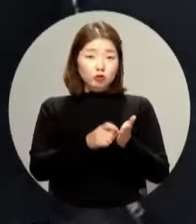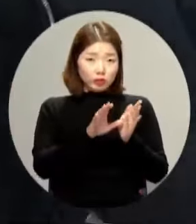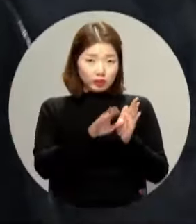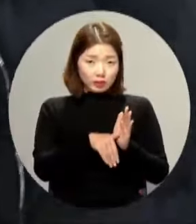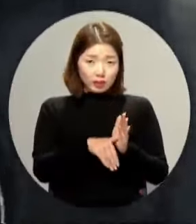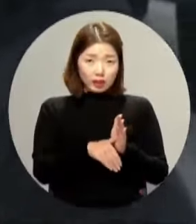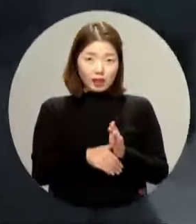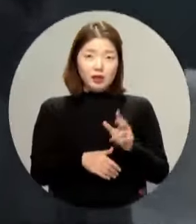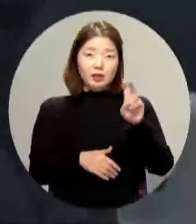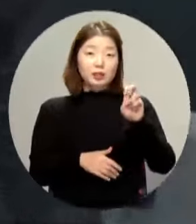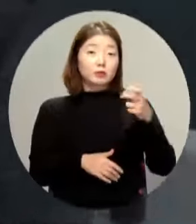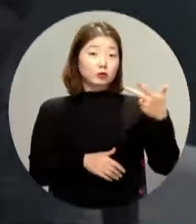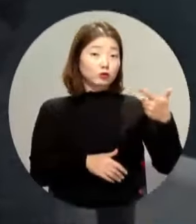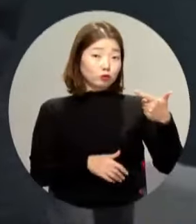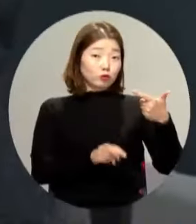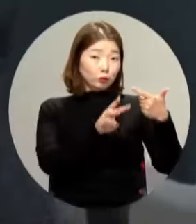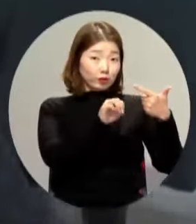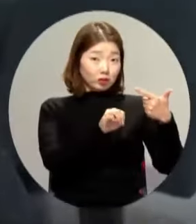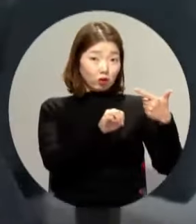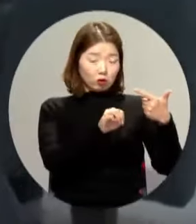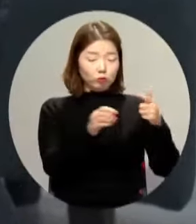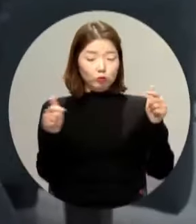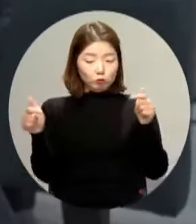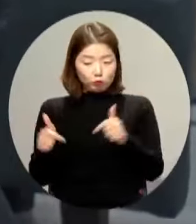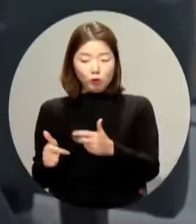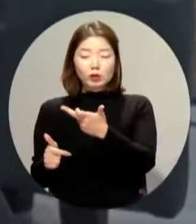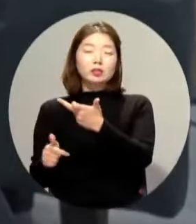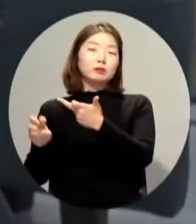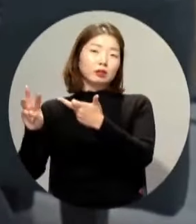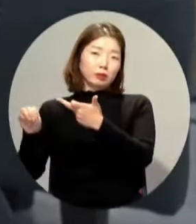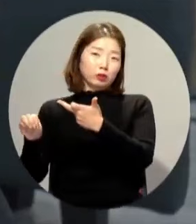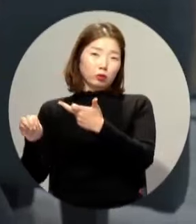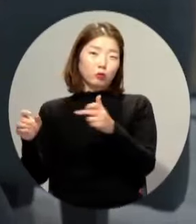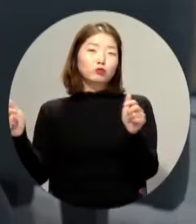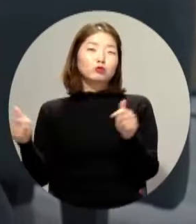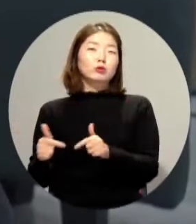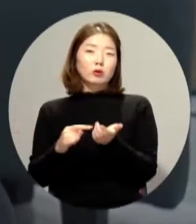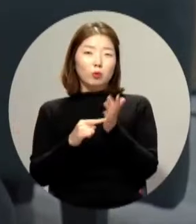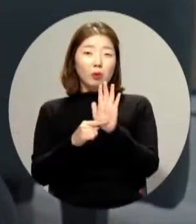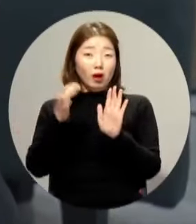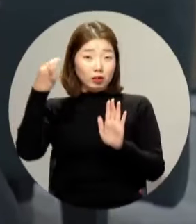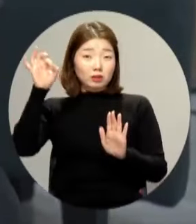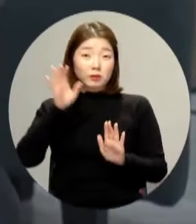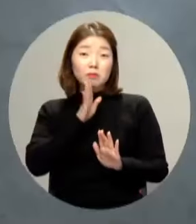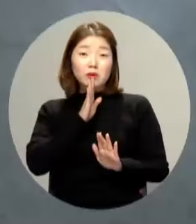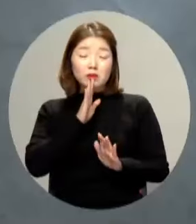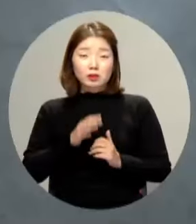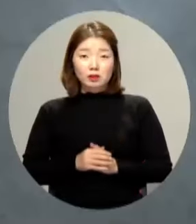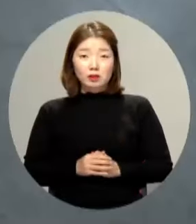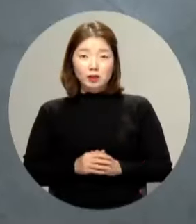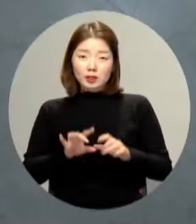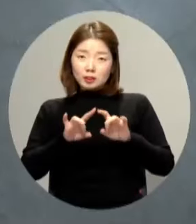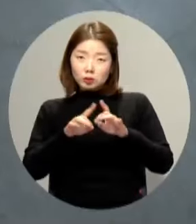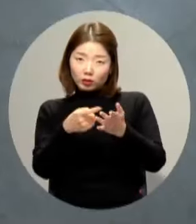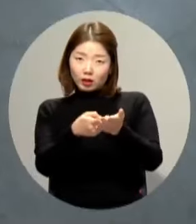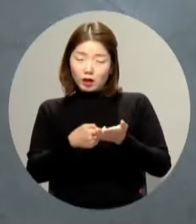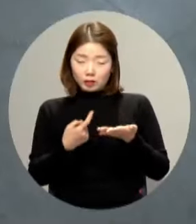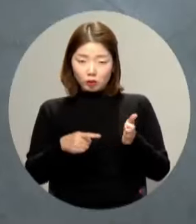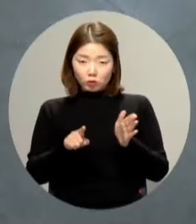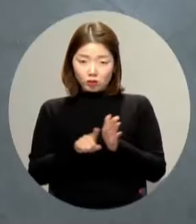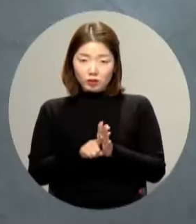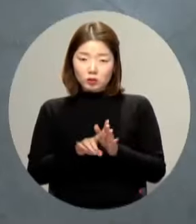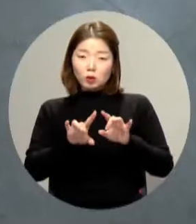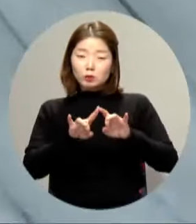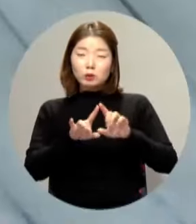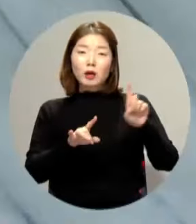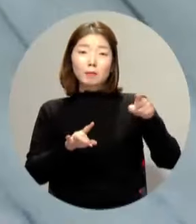과정에서 기존 26m를 깔았던 열선을 17m까지 줄였다고 인정했습니다. 에너지 절감을 위해 소비